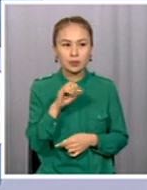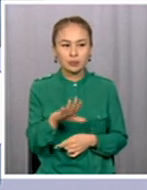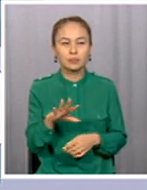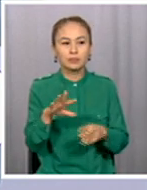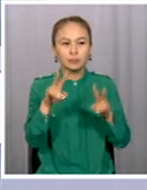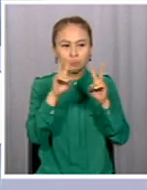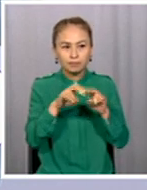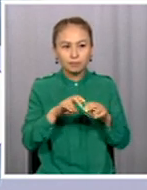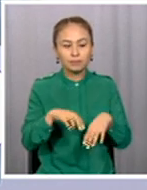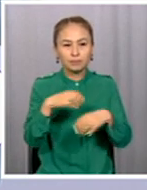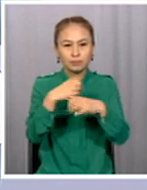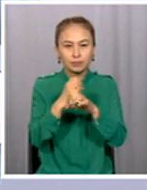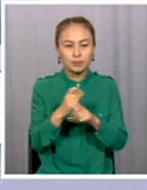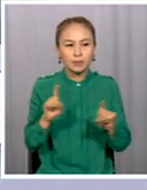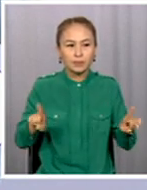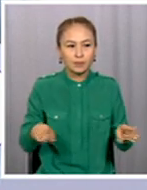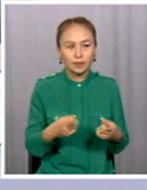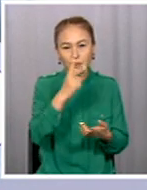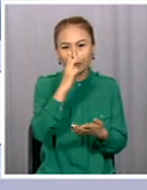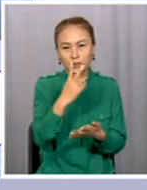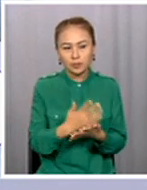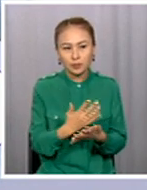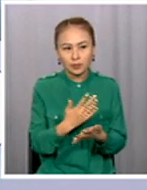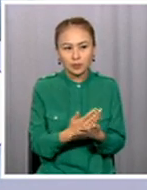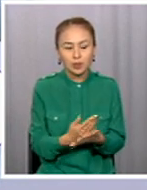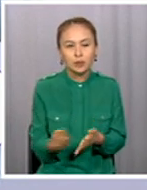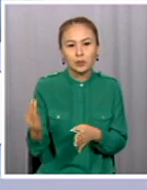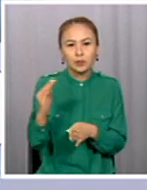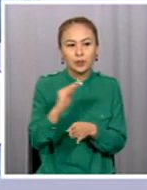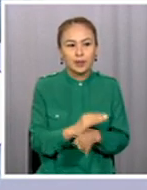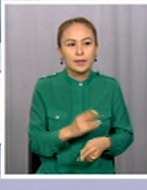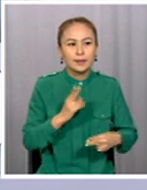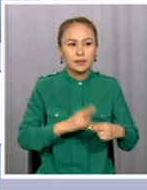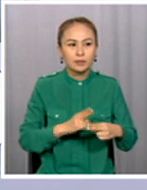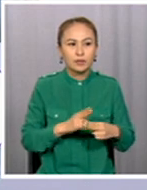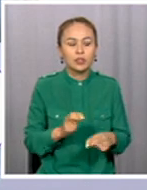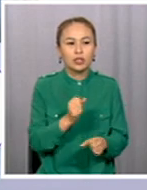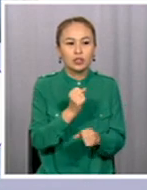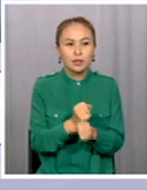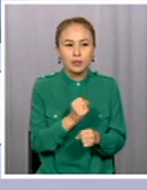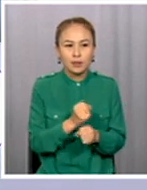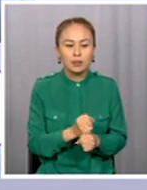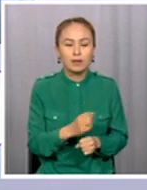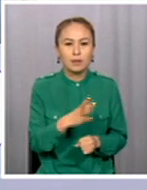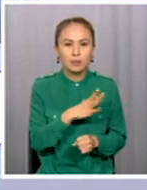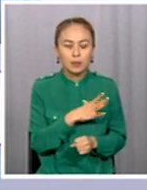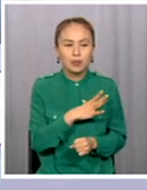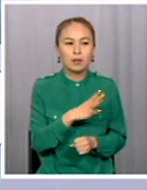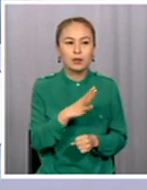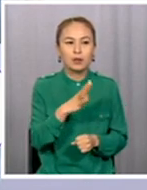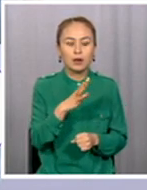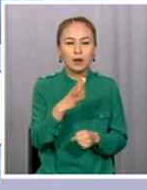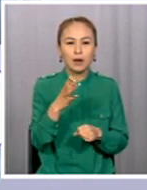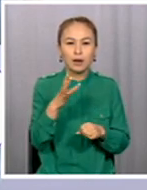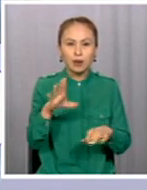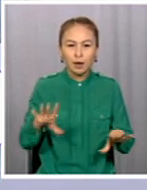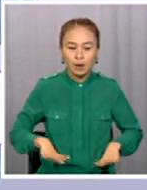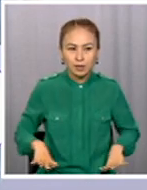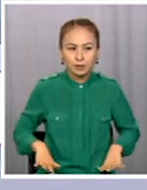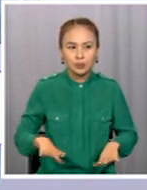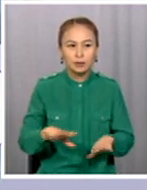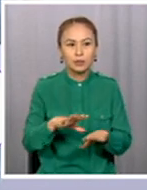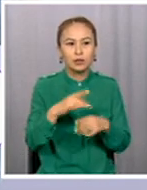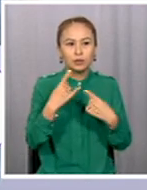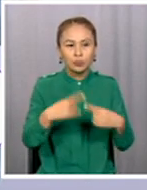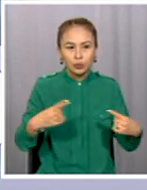зергерлік өнердің дамығандығын көрсетеді. Сондай ақ темірден жасалған қару-жарақтар, ат әбзелдері және